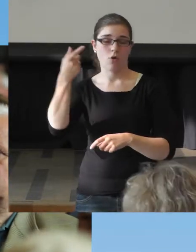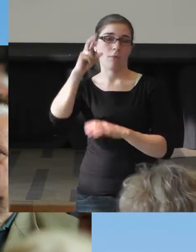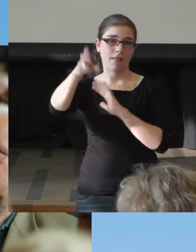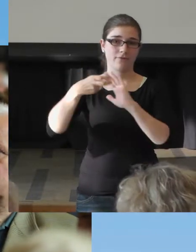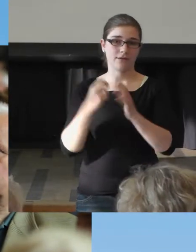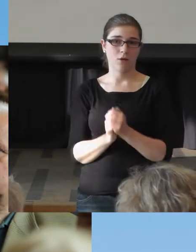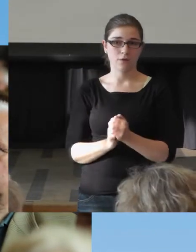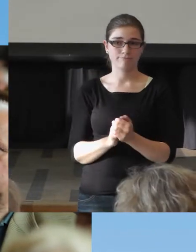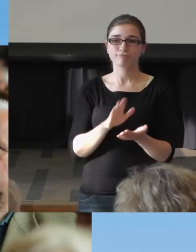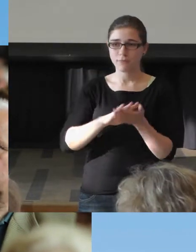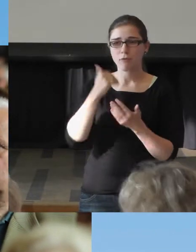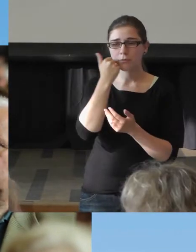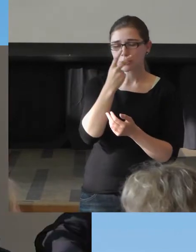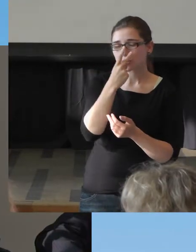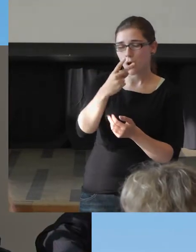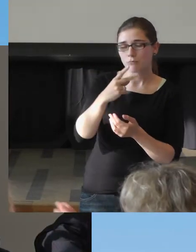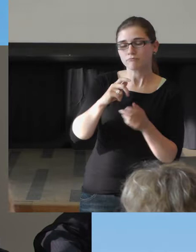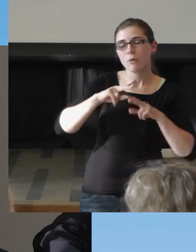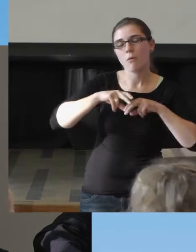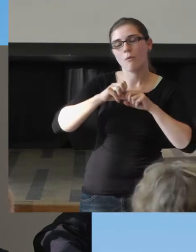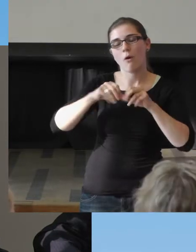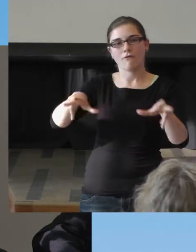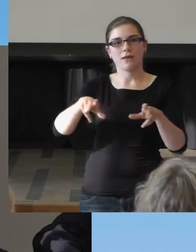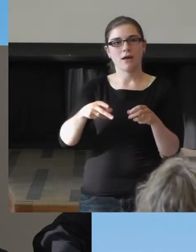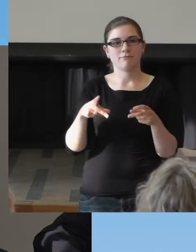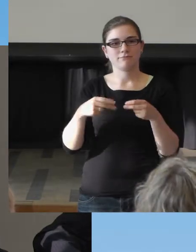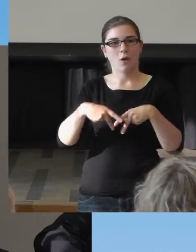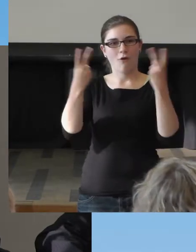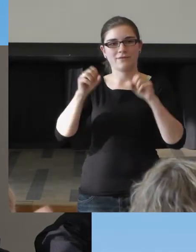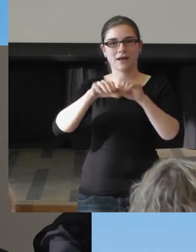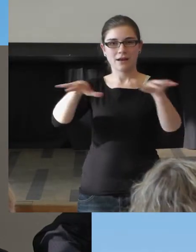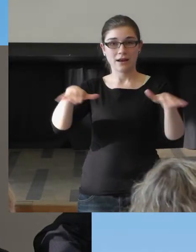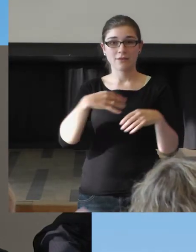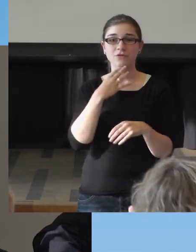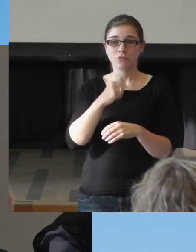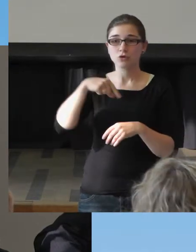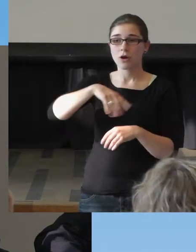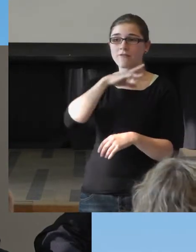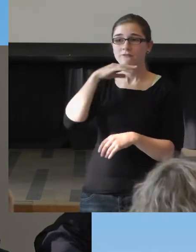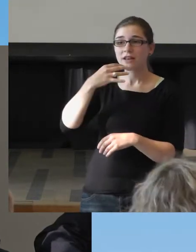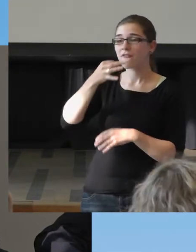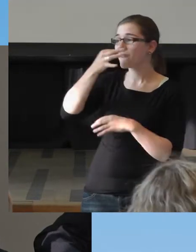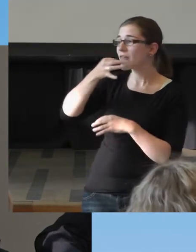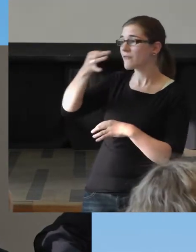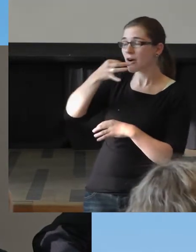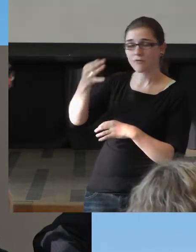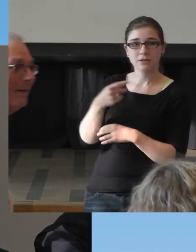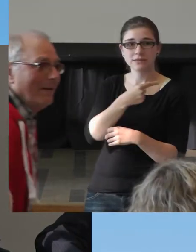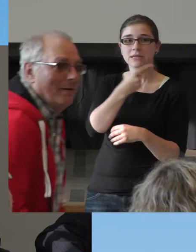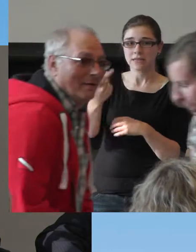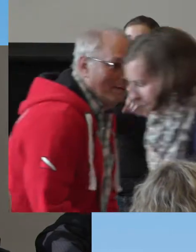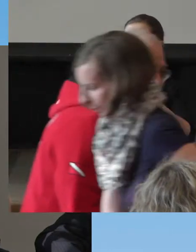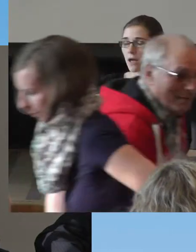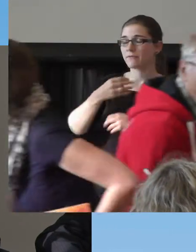Kanal oder im Internet. Ich möchte erreichen, dass viele Fragen heute geklärt werden, dass auch Sie Fragen